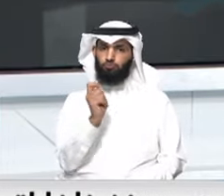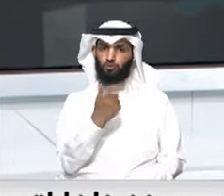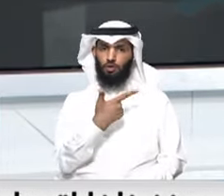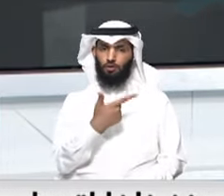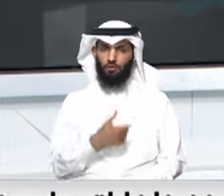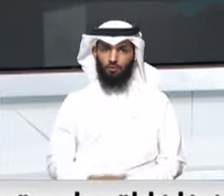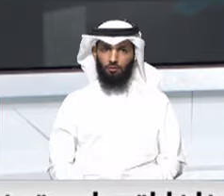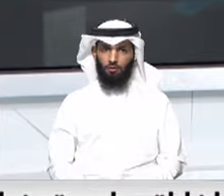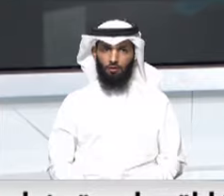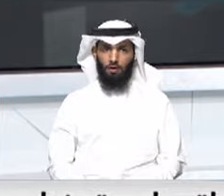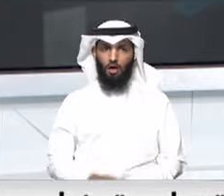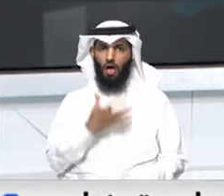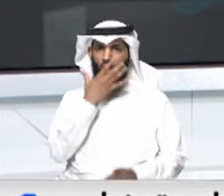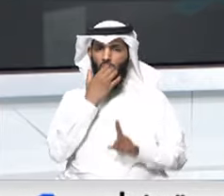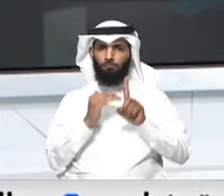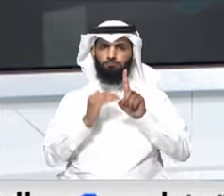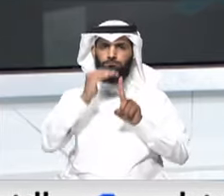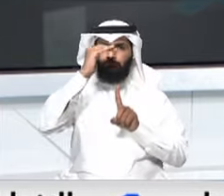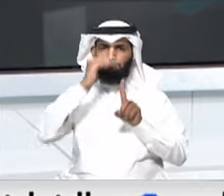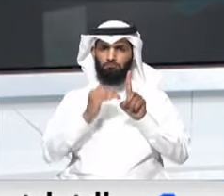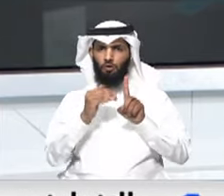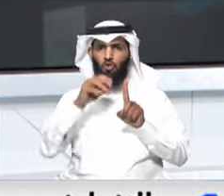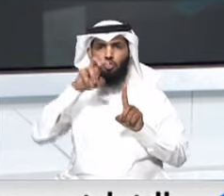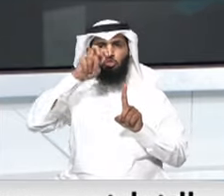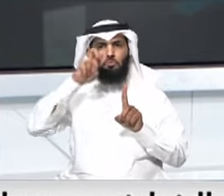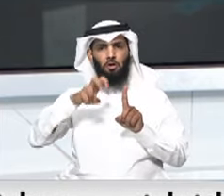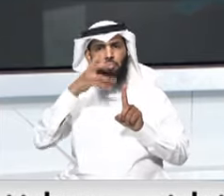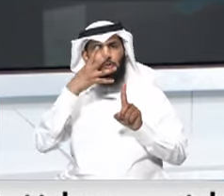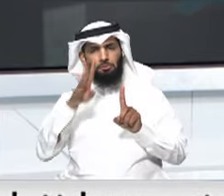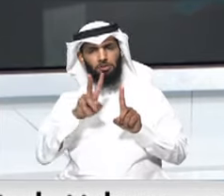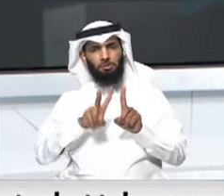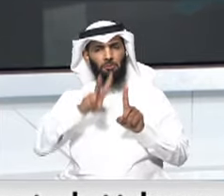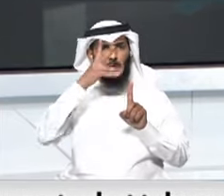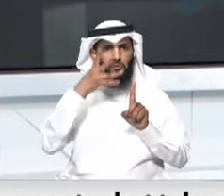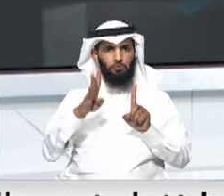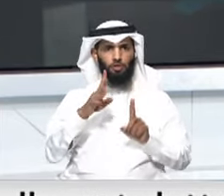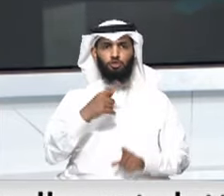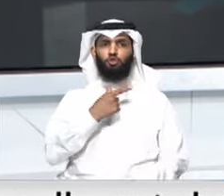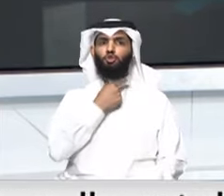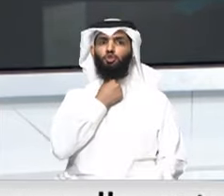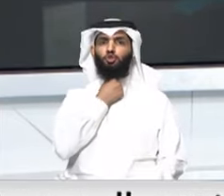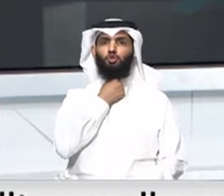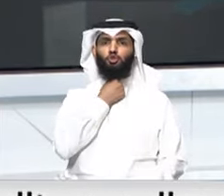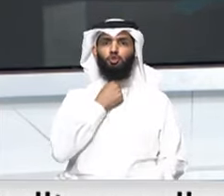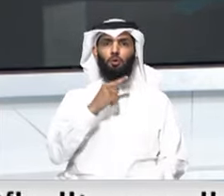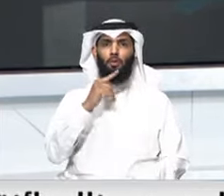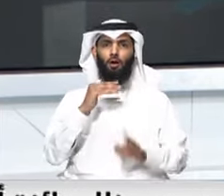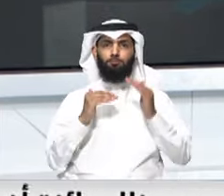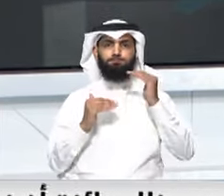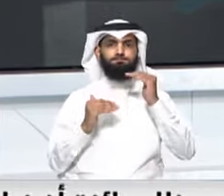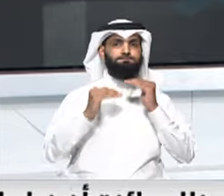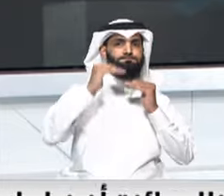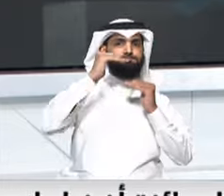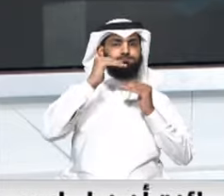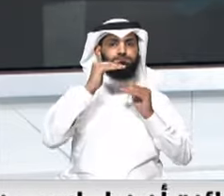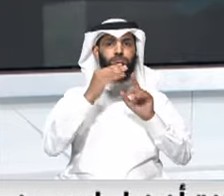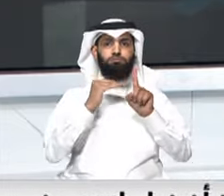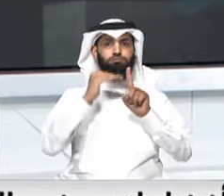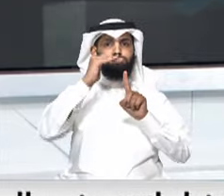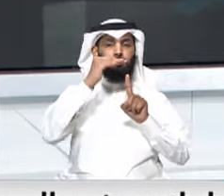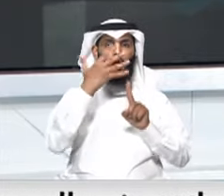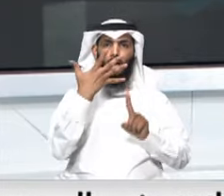بين 45 إلى 48 درجة مئوية خاصة في يوم الجمعة، وقد تلامس 50 درجة مئوية في بعض